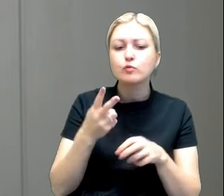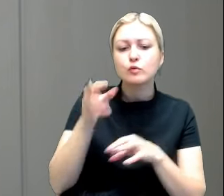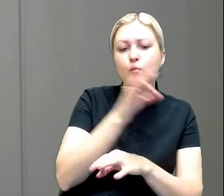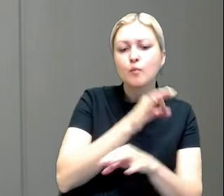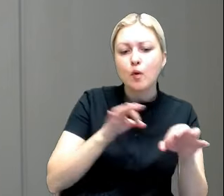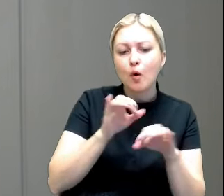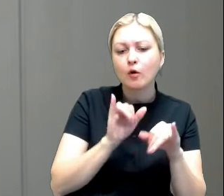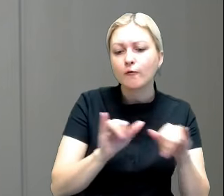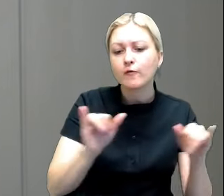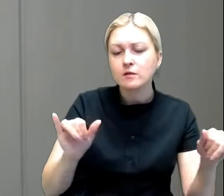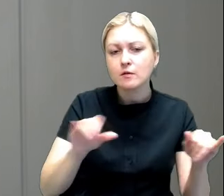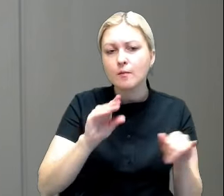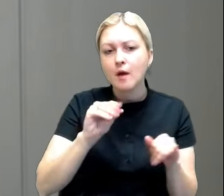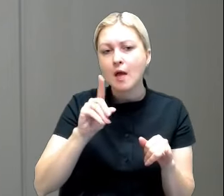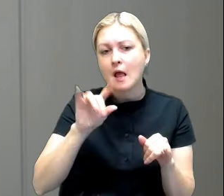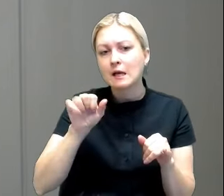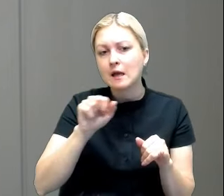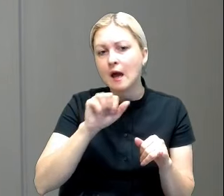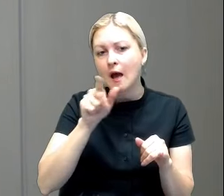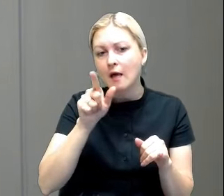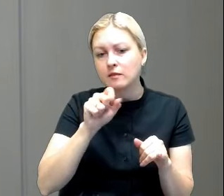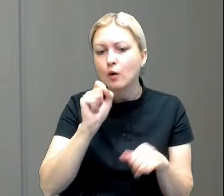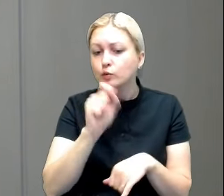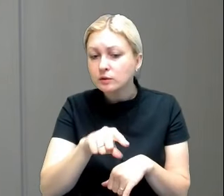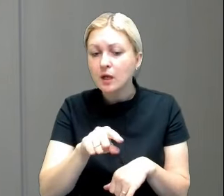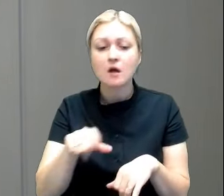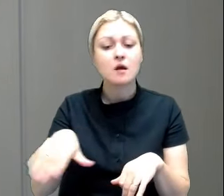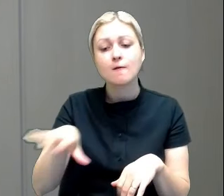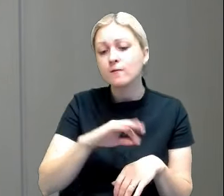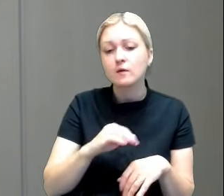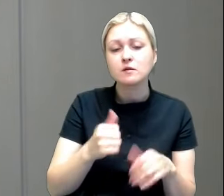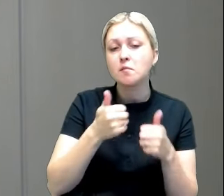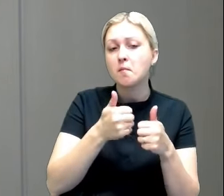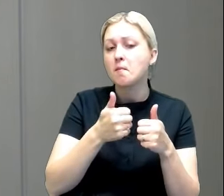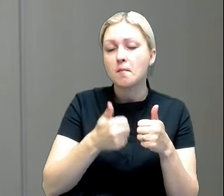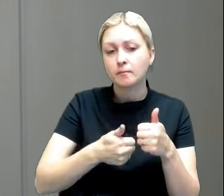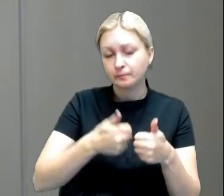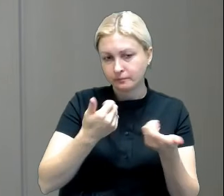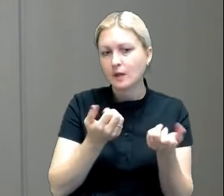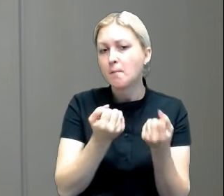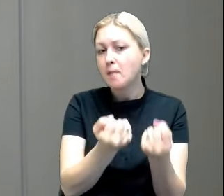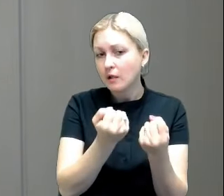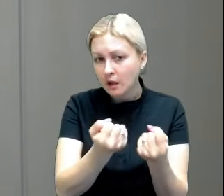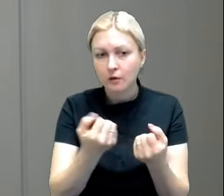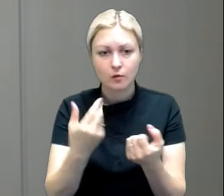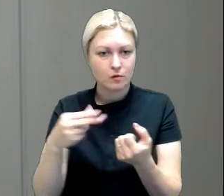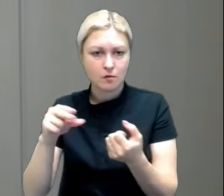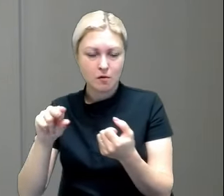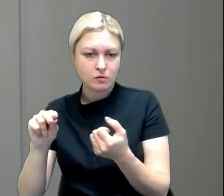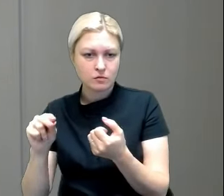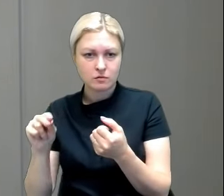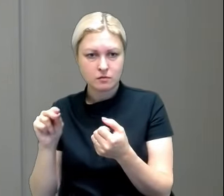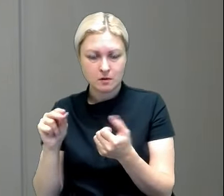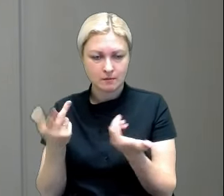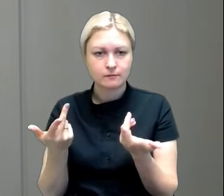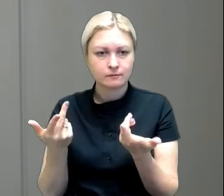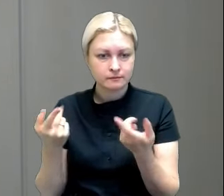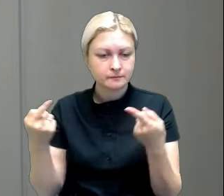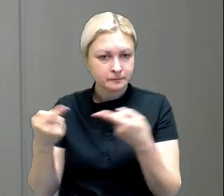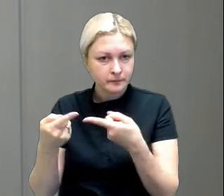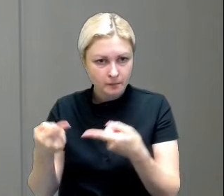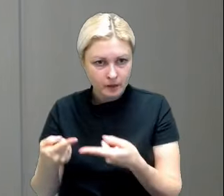eriadas užsakymu atliktais neskaidrios reputacijos odinai pragarsėjusios uab archeologų bei intervenciją